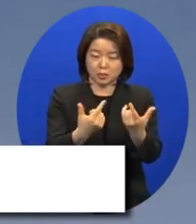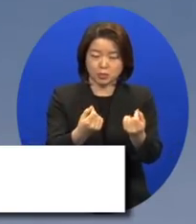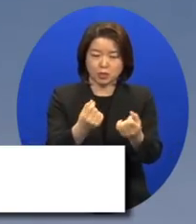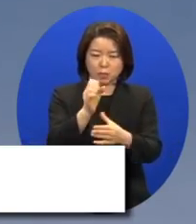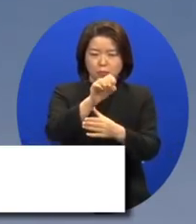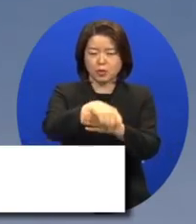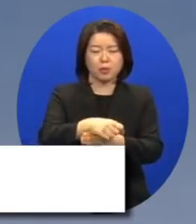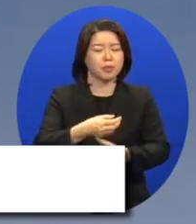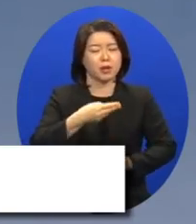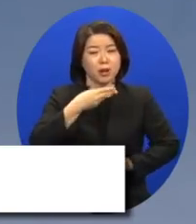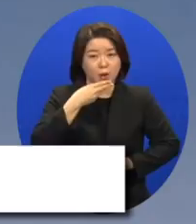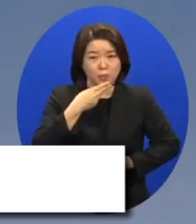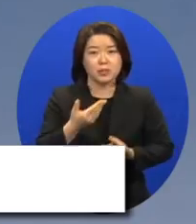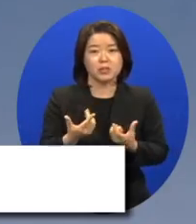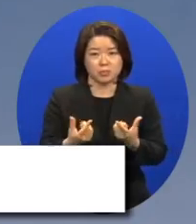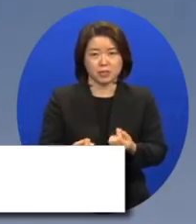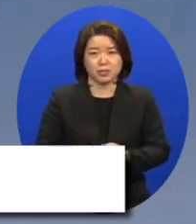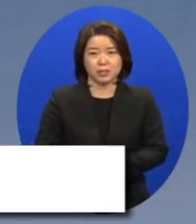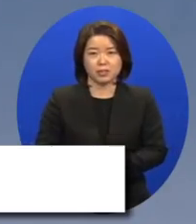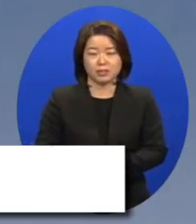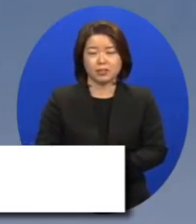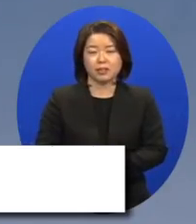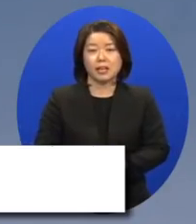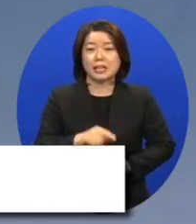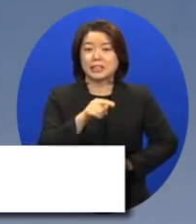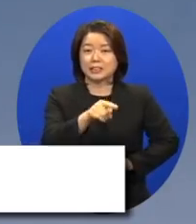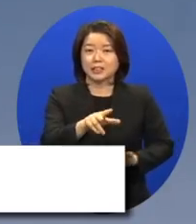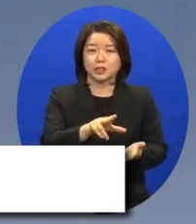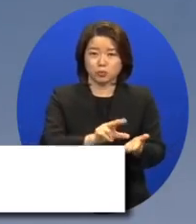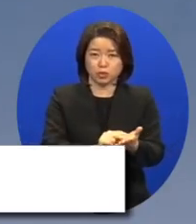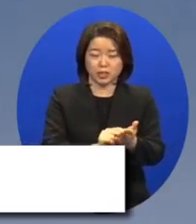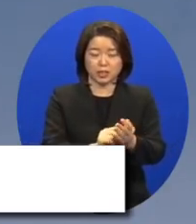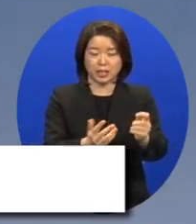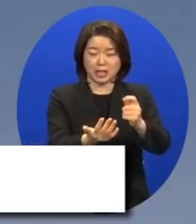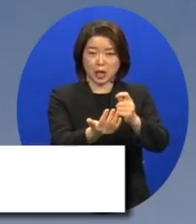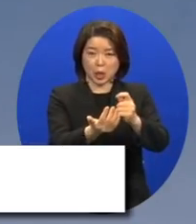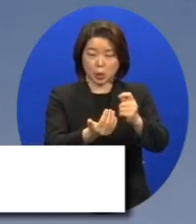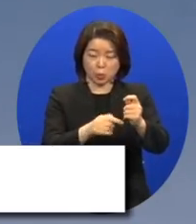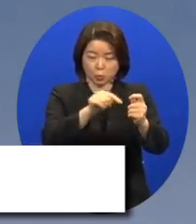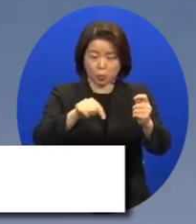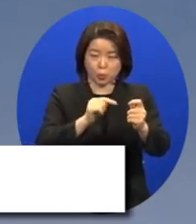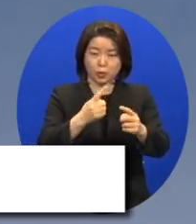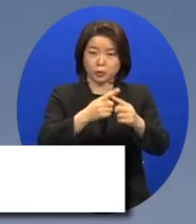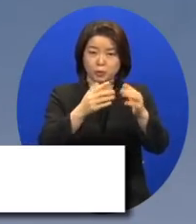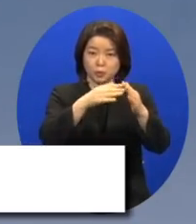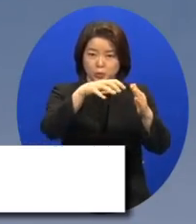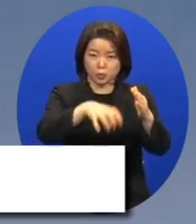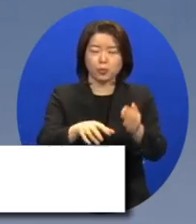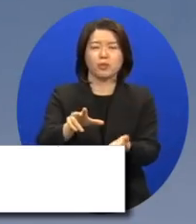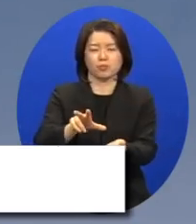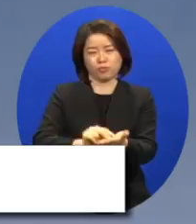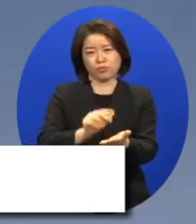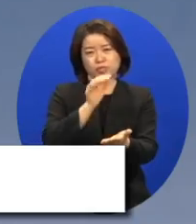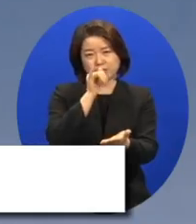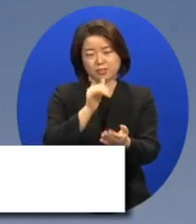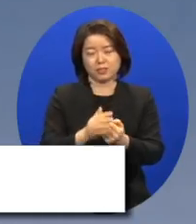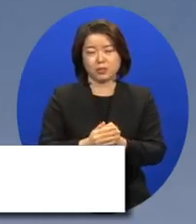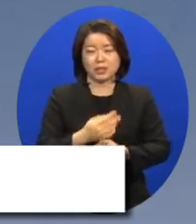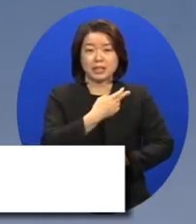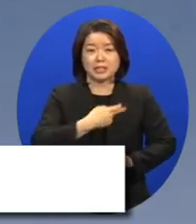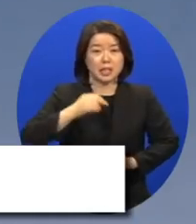겁니다 바로 그 문제가 고린도 교회 문제였습니다 사도 바울은